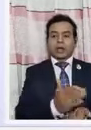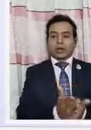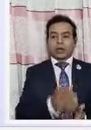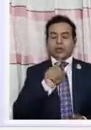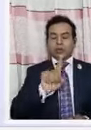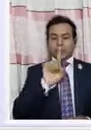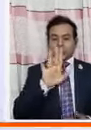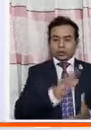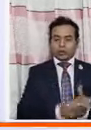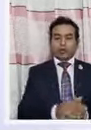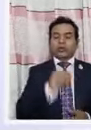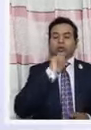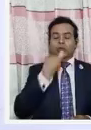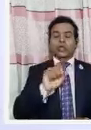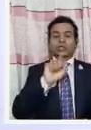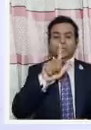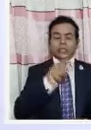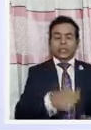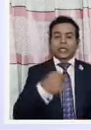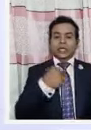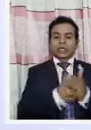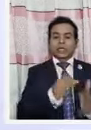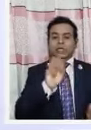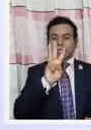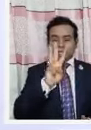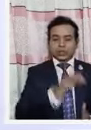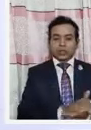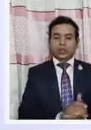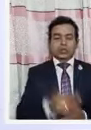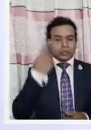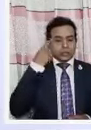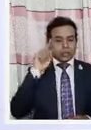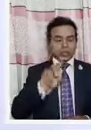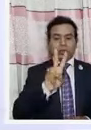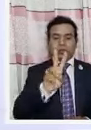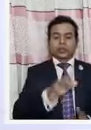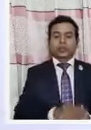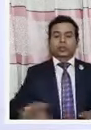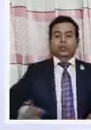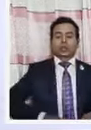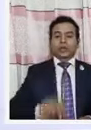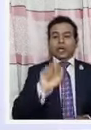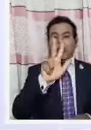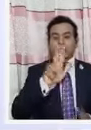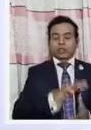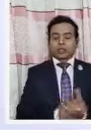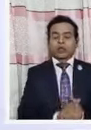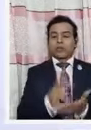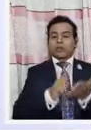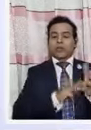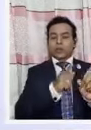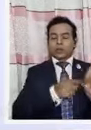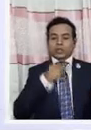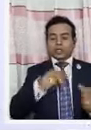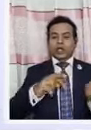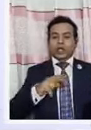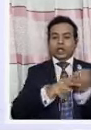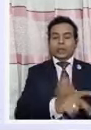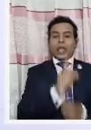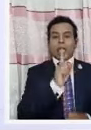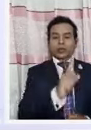24 ঘন্টায় বিভাগ ভিত্তিক মৃত্যুর সংখ্যা, ঢাকায় 15 জন, খুলনা 7 জন, রাজশাহী 3 জন, সিলেট